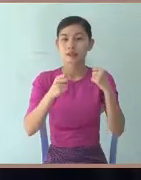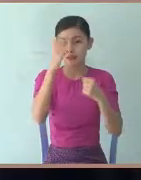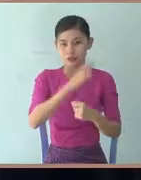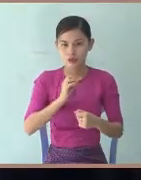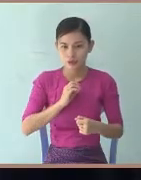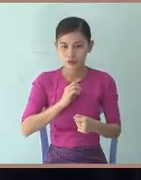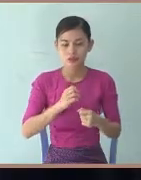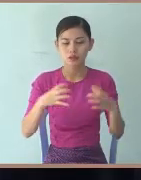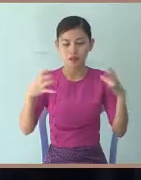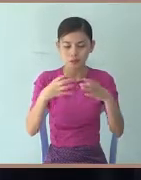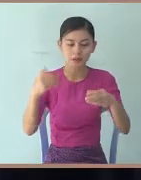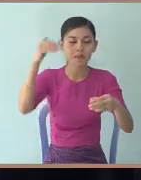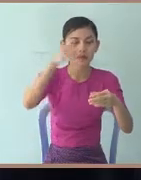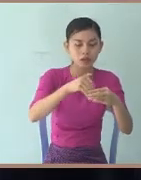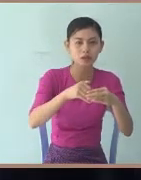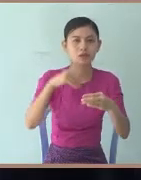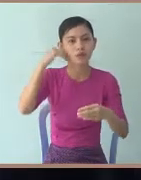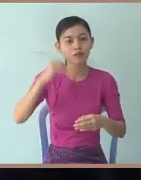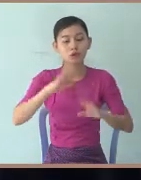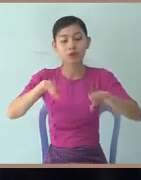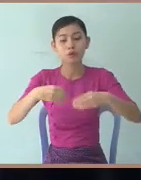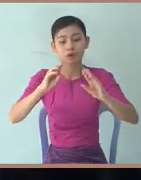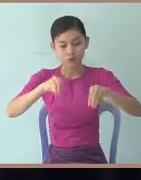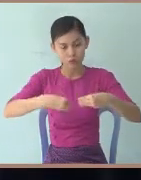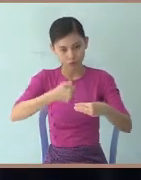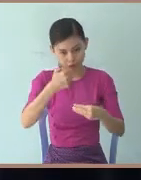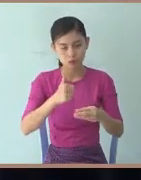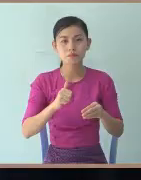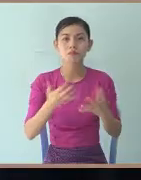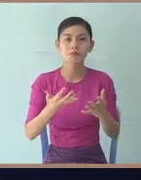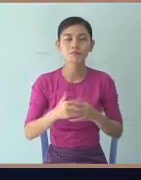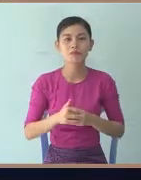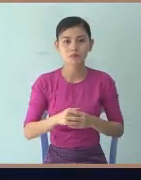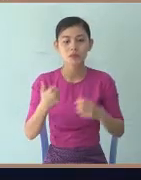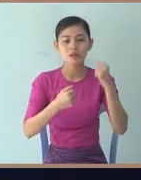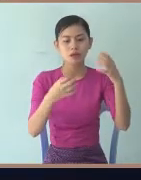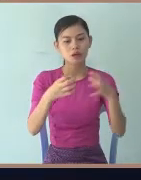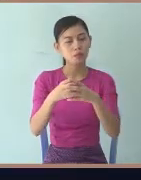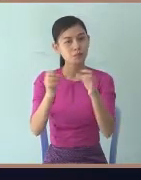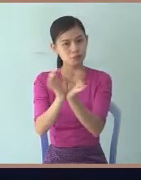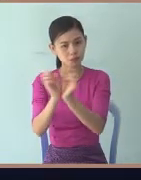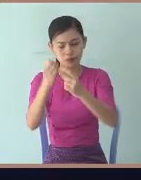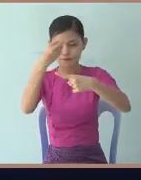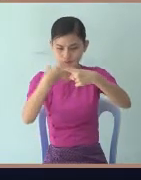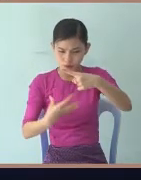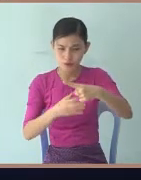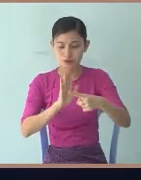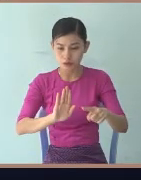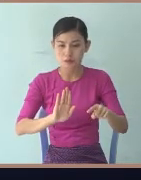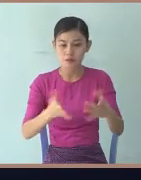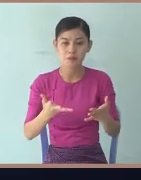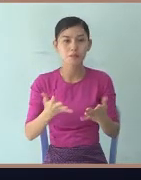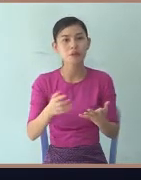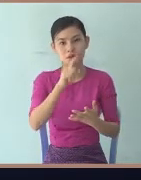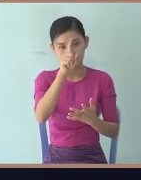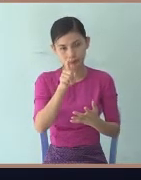မဲပေးမယ်ဆိုလို့ရှိရင်လူငယ်တွေအတွက်ဘယ်လောက်ထိအကျိုးသက်ရောက်မှုရှိလာမလဲပြီးတော့တခြားပါတီတွေထက်တပူထူးခြားတဲ့အကြောင်း